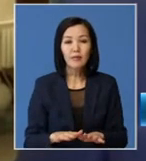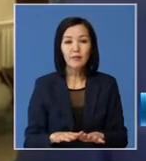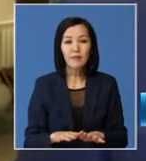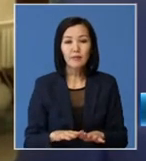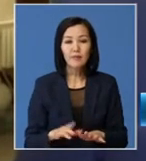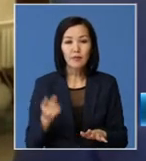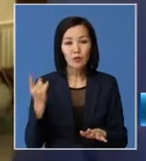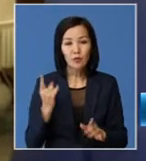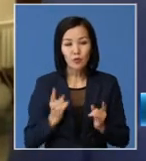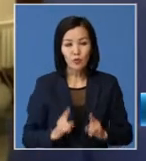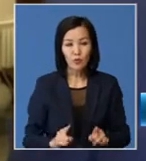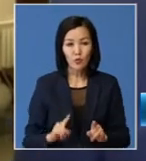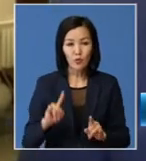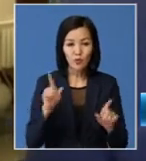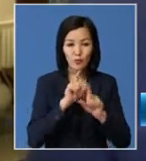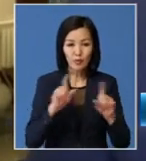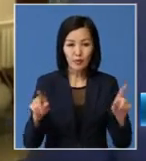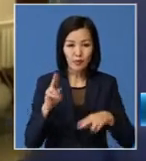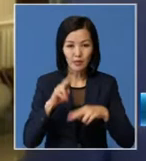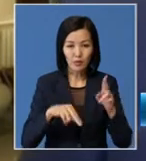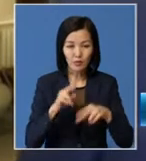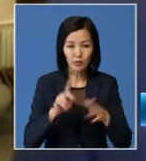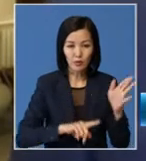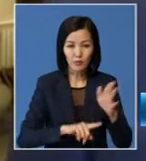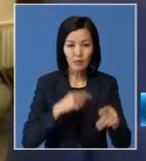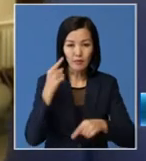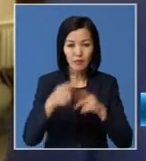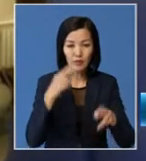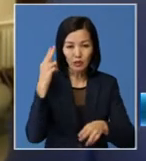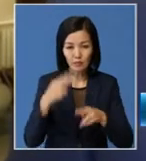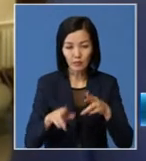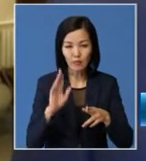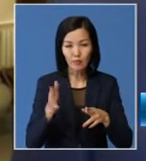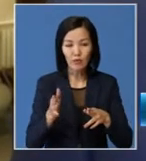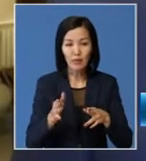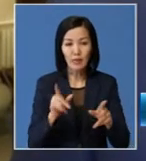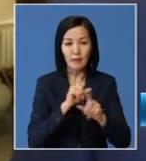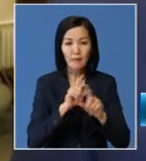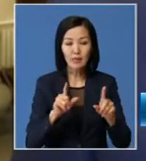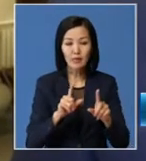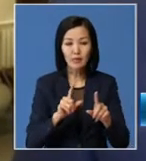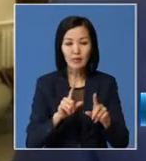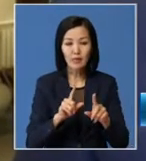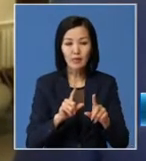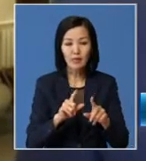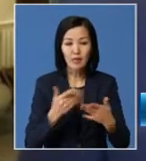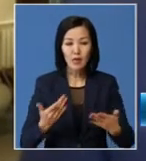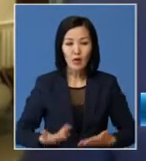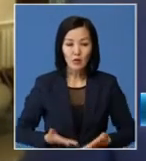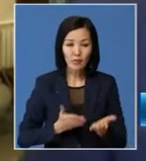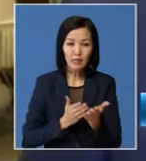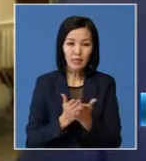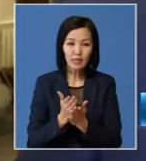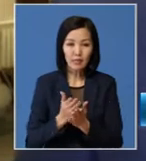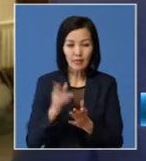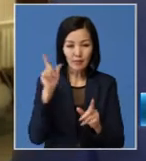перзентхана құрылысы қазір келесі бітеді деп есептеп отырмыз. Бұл әлеуметтік саладағы үлкен салынған жұмыс. Ал мектептер жылында біз жаңағы әлеуметтік саладағы енді